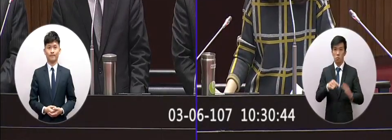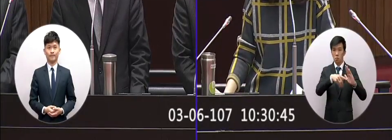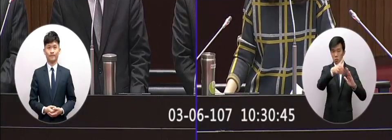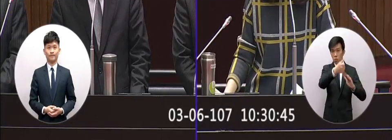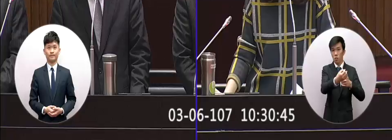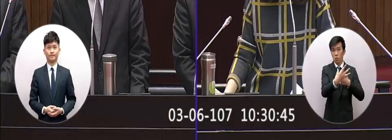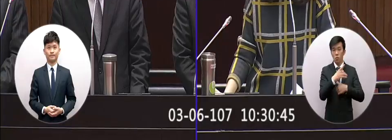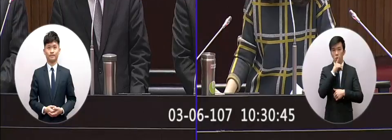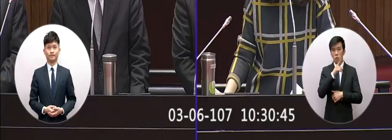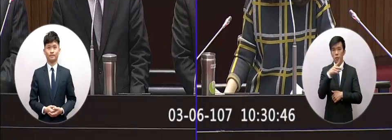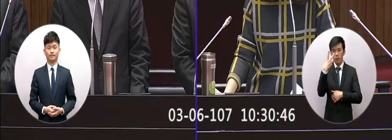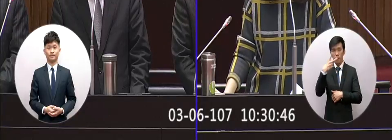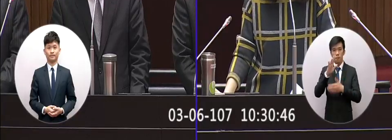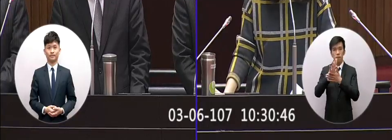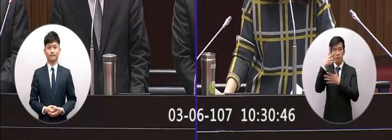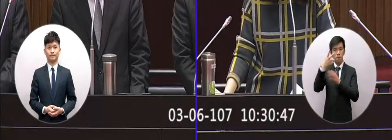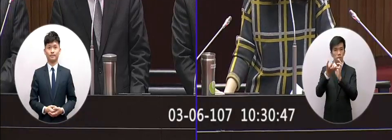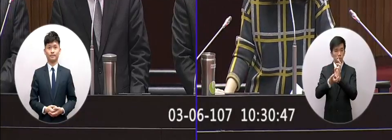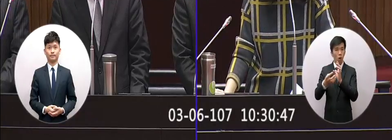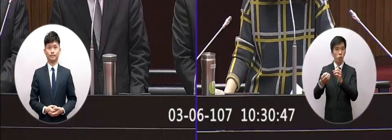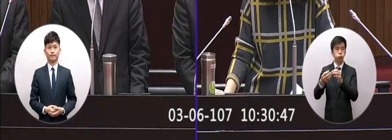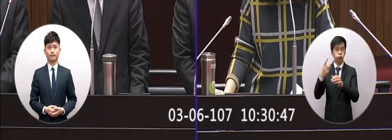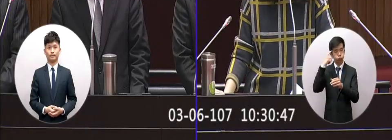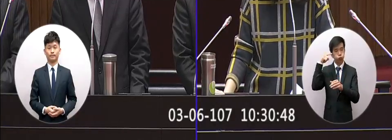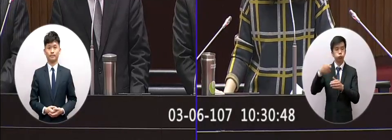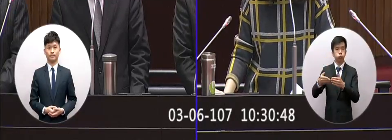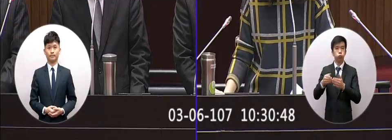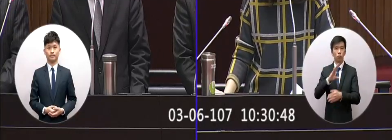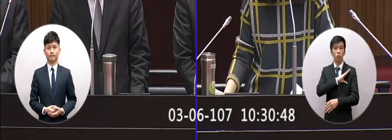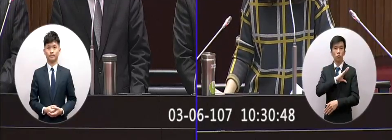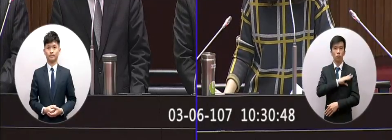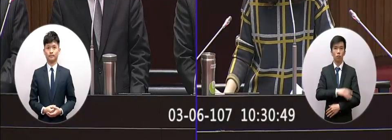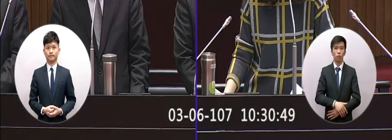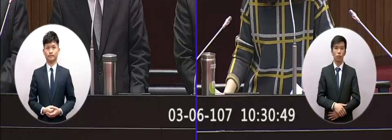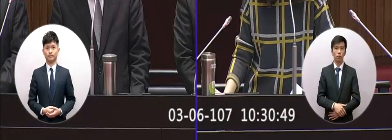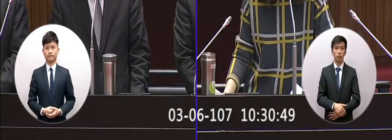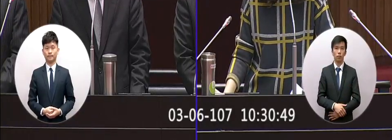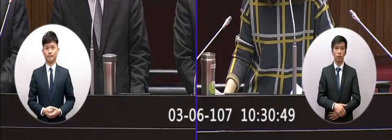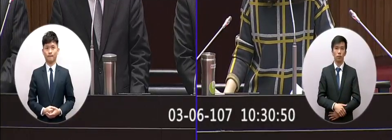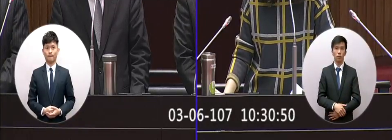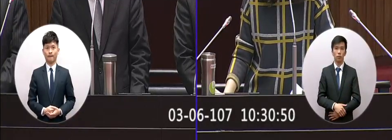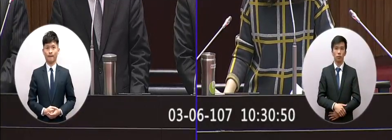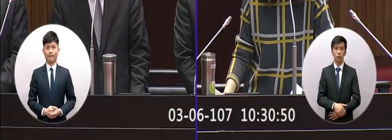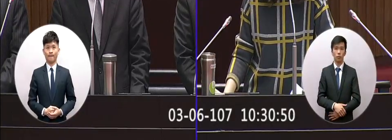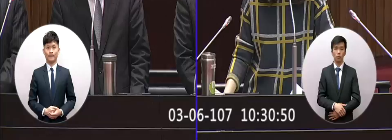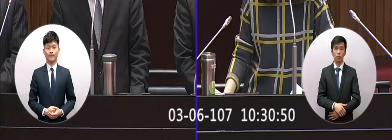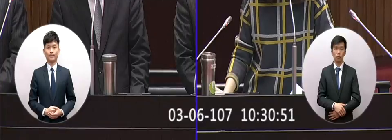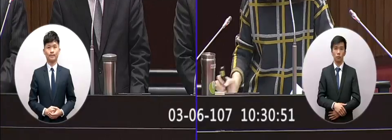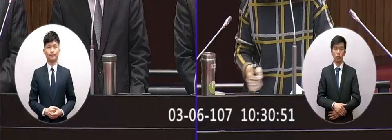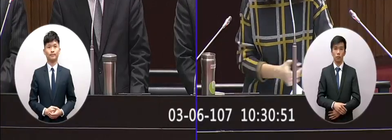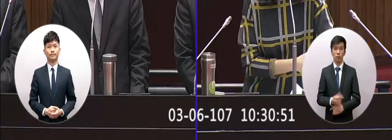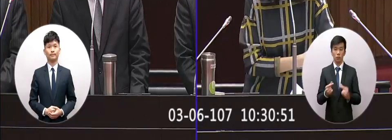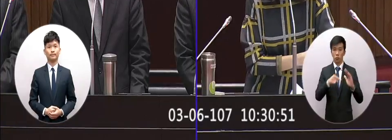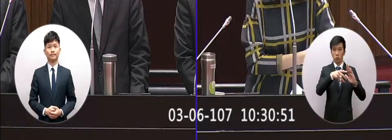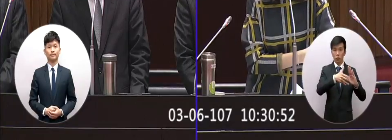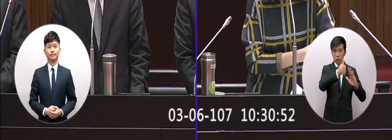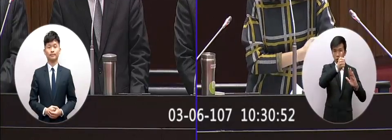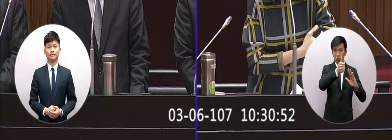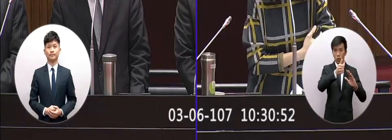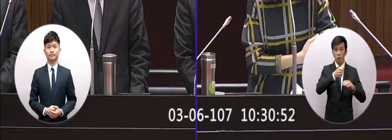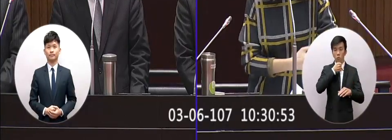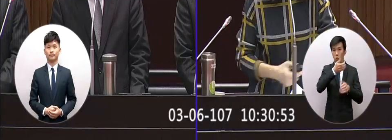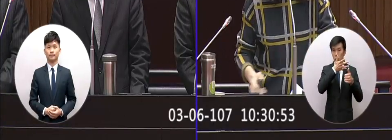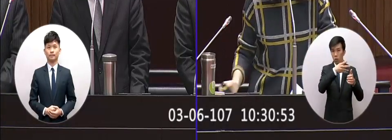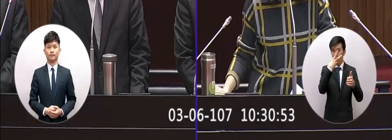细的去做一些讨论我觉得这是有必要的啦因为我不晓得院长你在这个媒体或者是在网络上面有